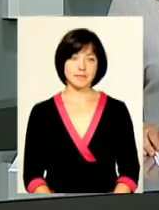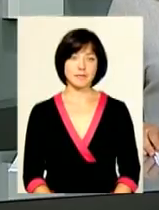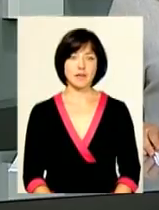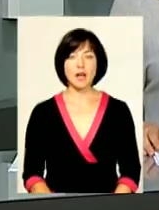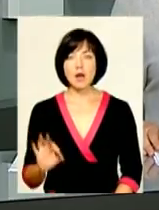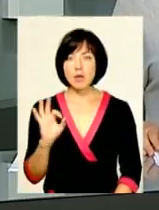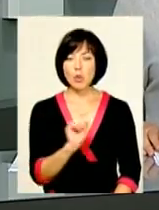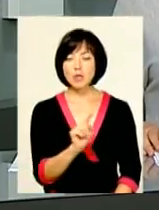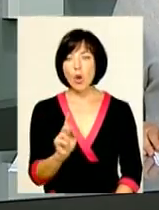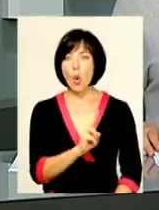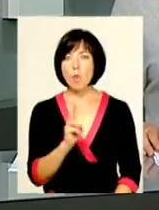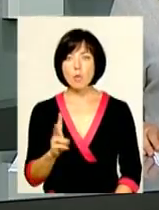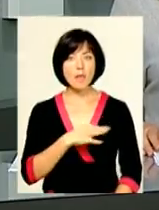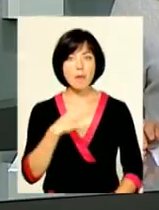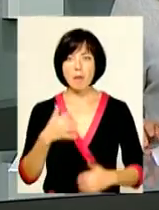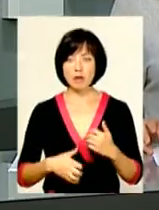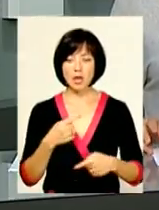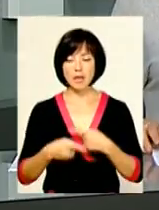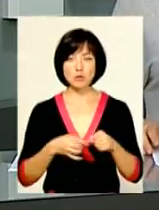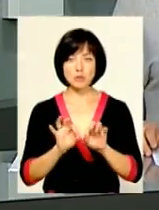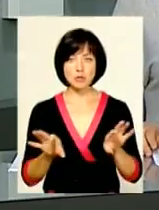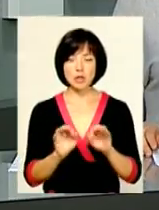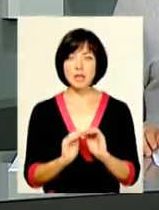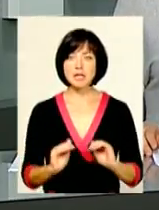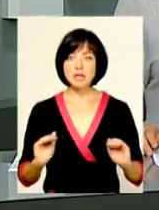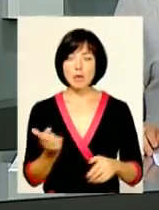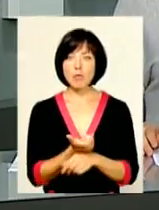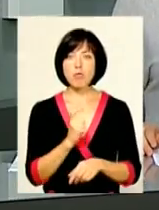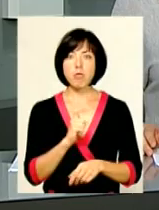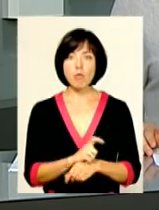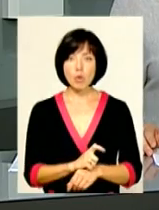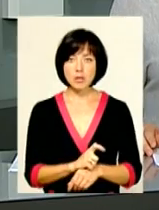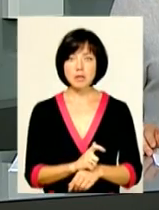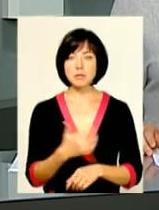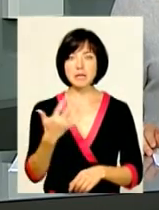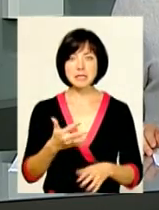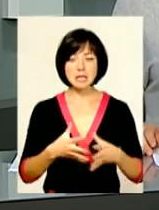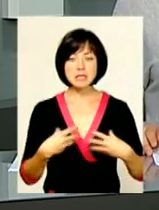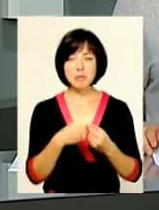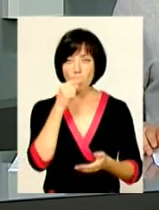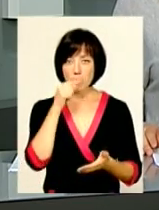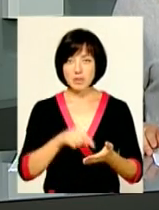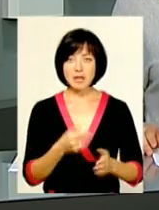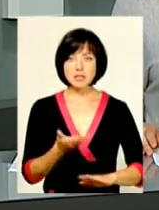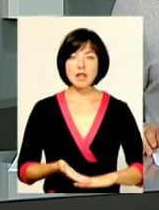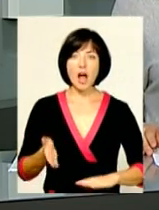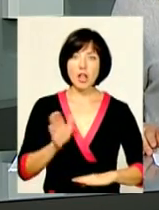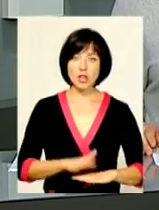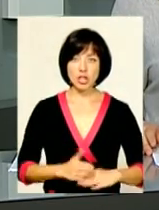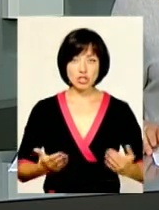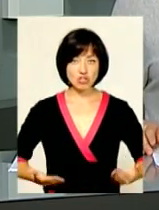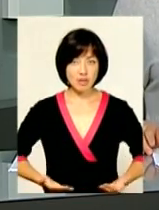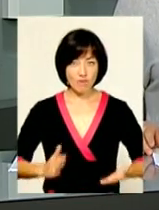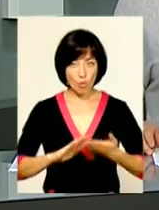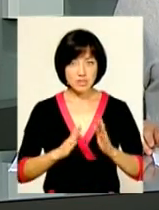Про тих, кому не байдуже, наш наступний сюжет. Дітей із понад півсотні родин краю, які опинилися у складних життєвих